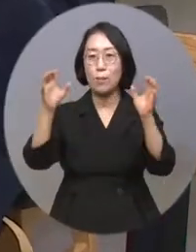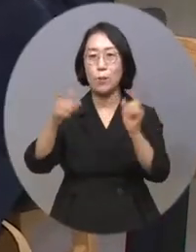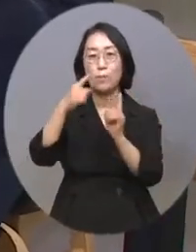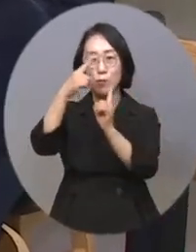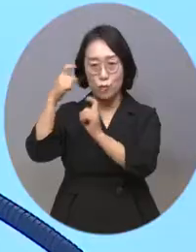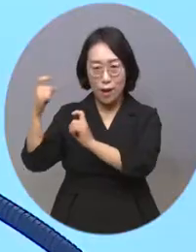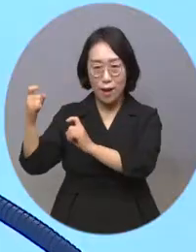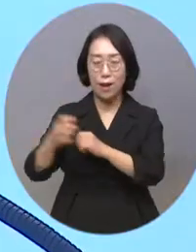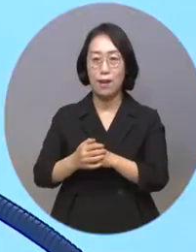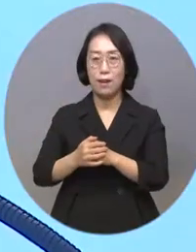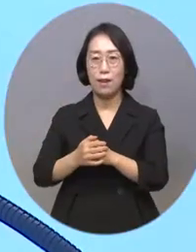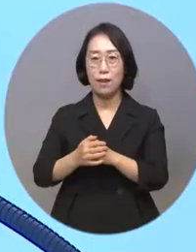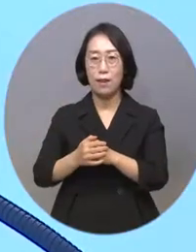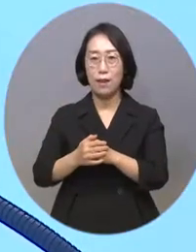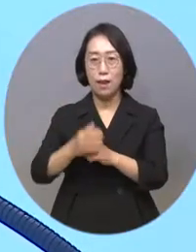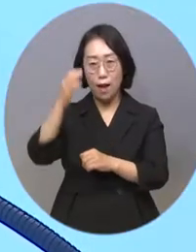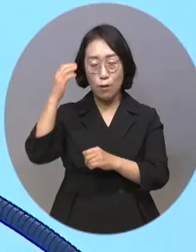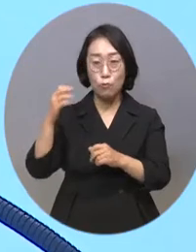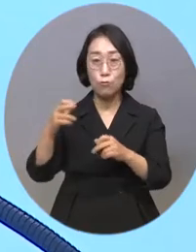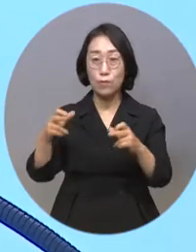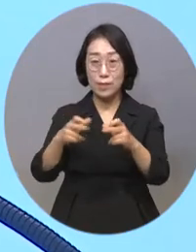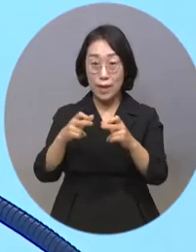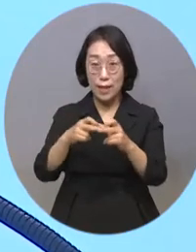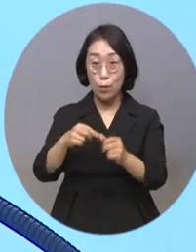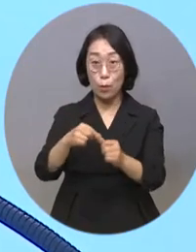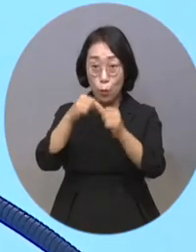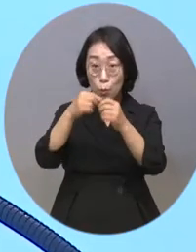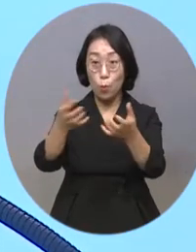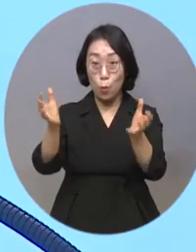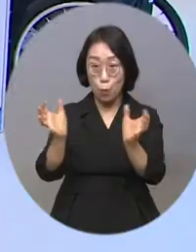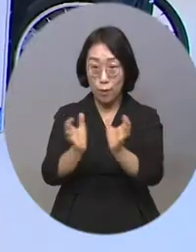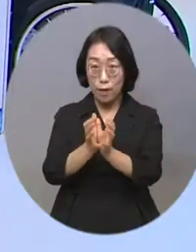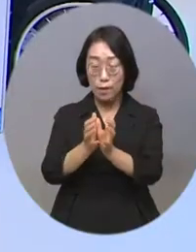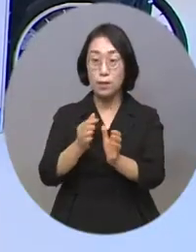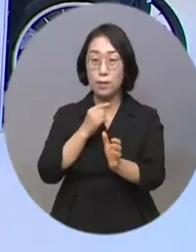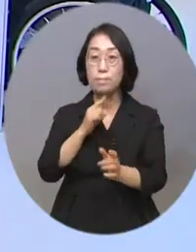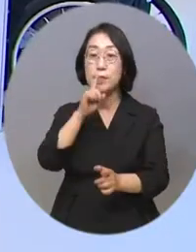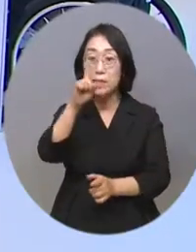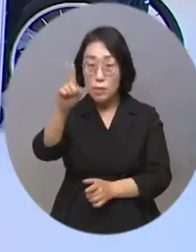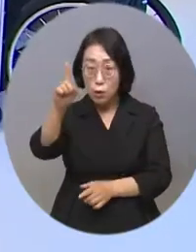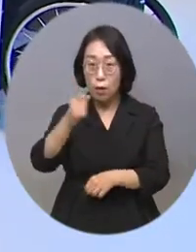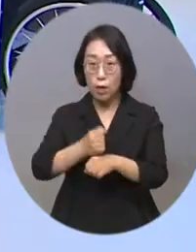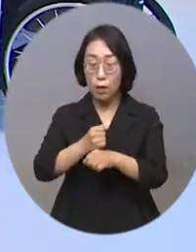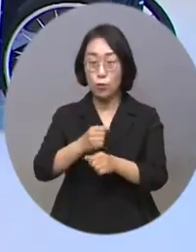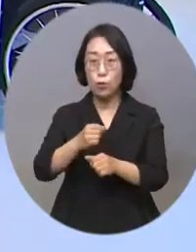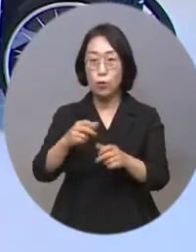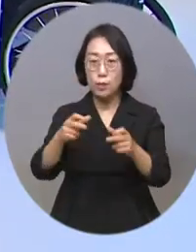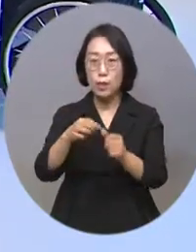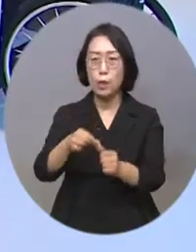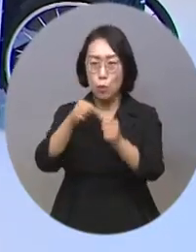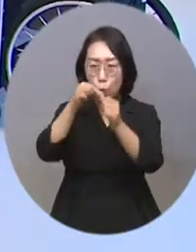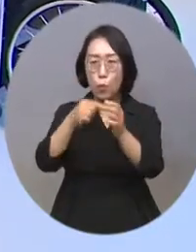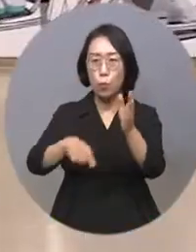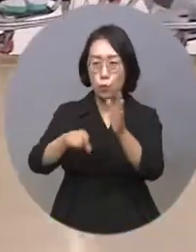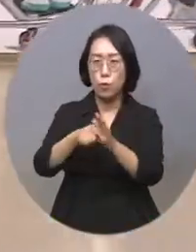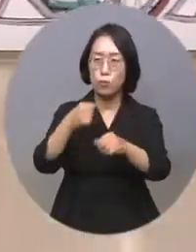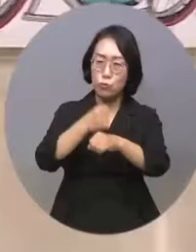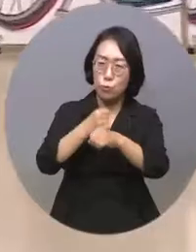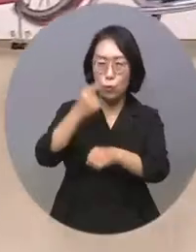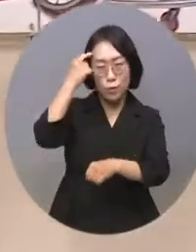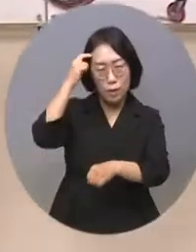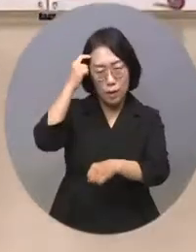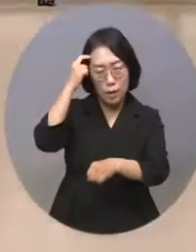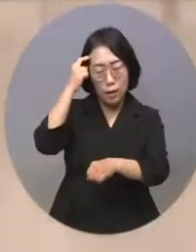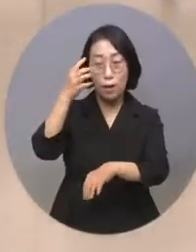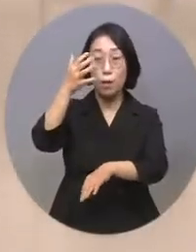코웨이는 한국장애인고용공단 컨설팅에 적극적으로 참여하며 장애인 고용을 위한 방안을 검토해 왔습니다.